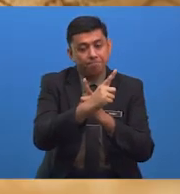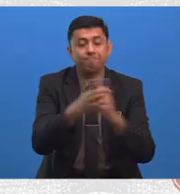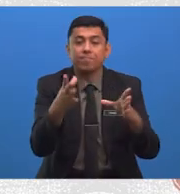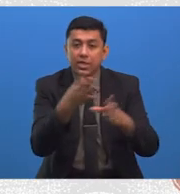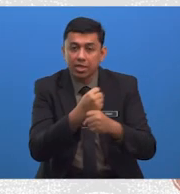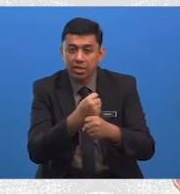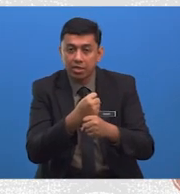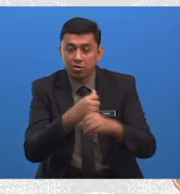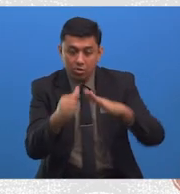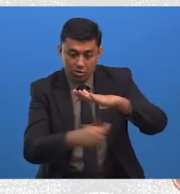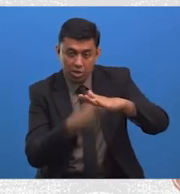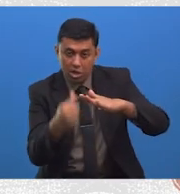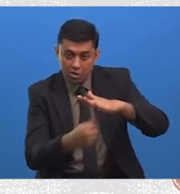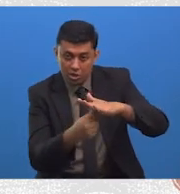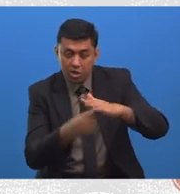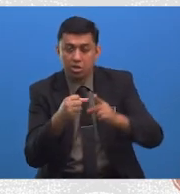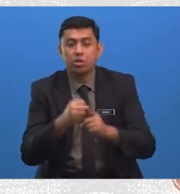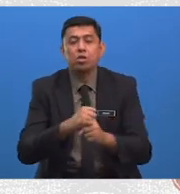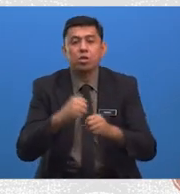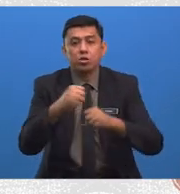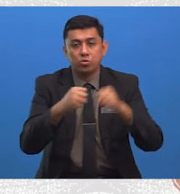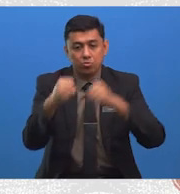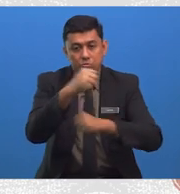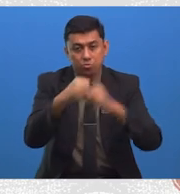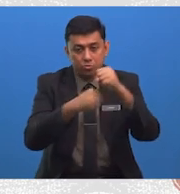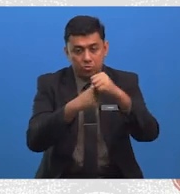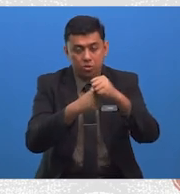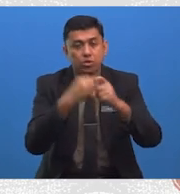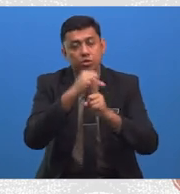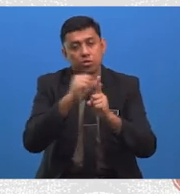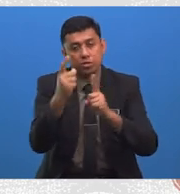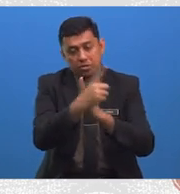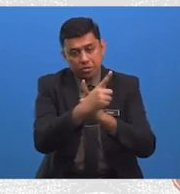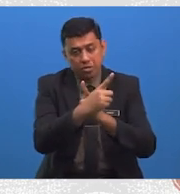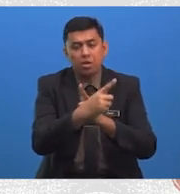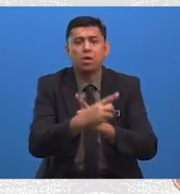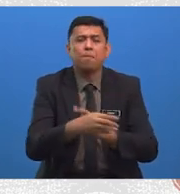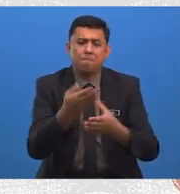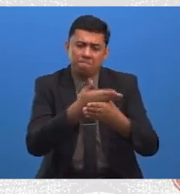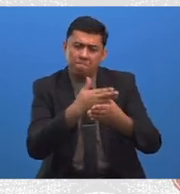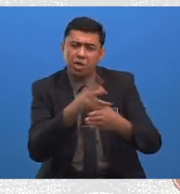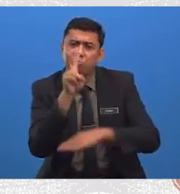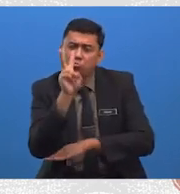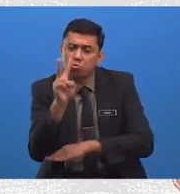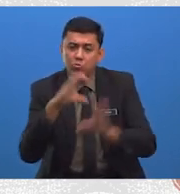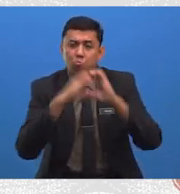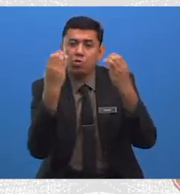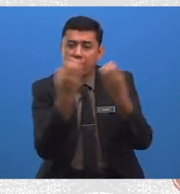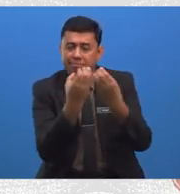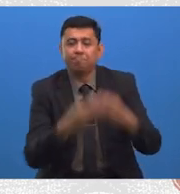Didapati asas struktur sosial masyarakat Kerajaan Melayu terbahagi kepada dua golongan.